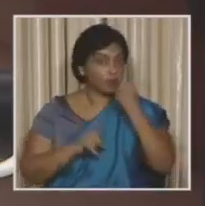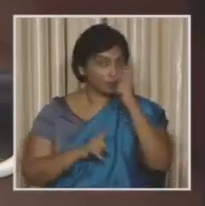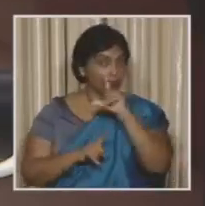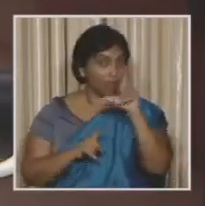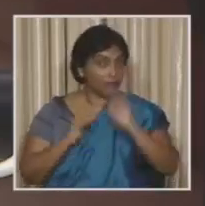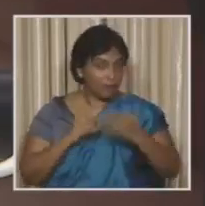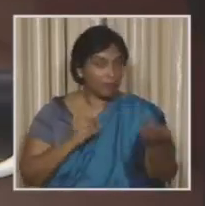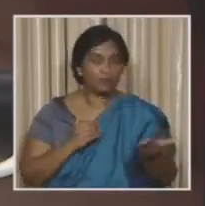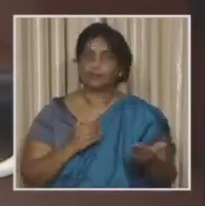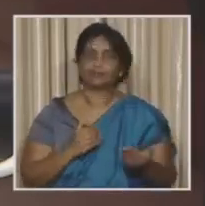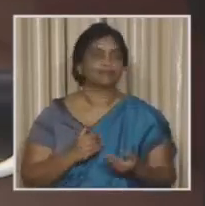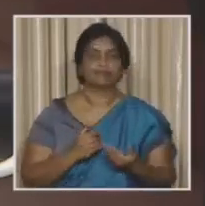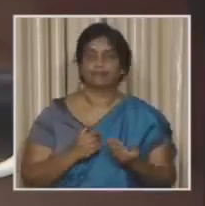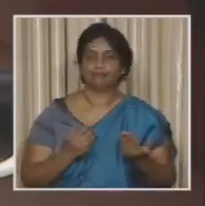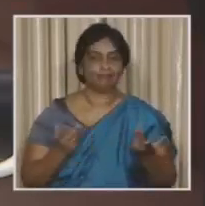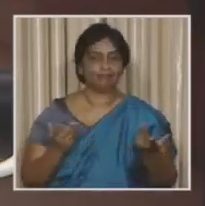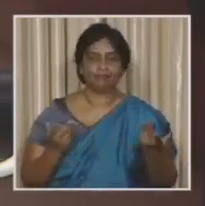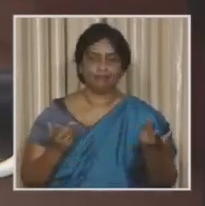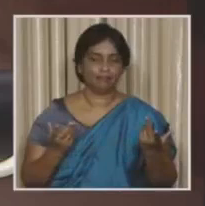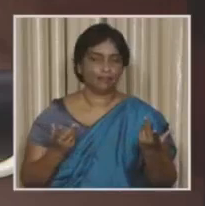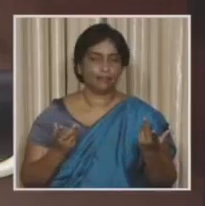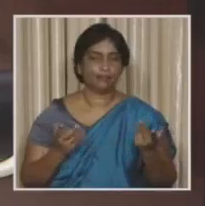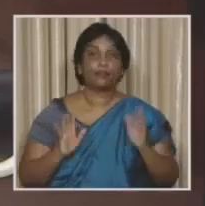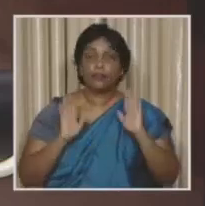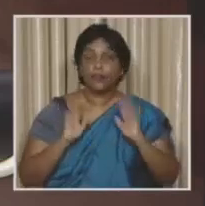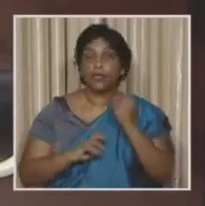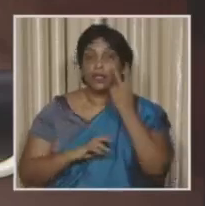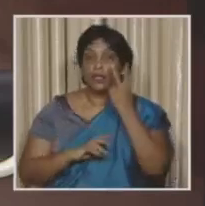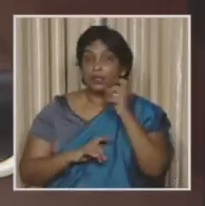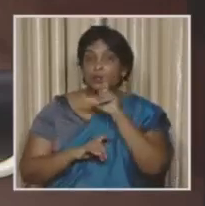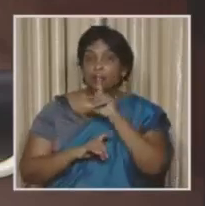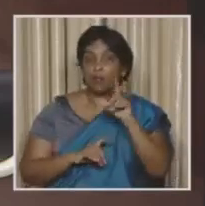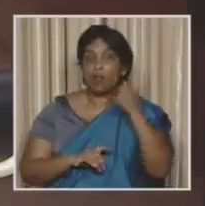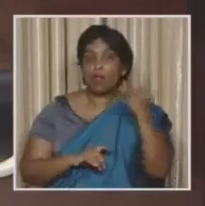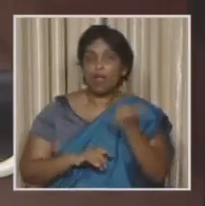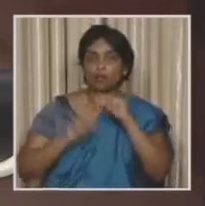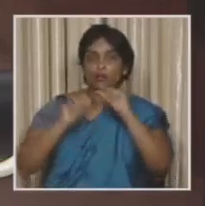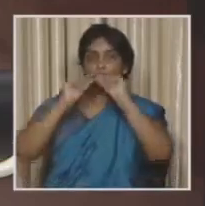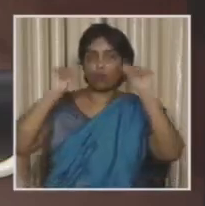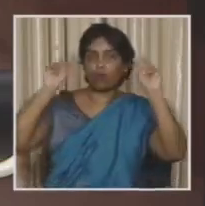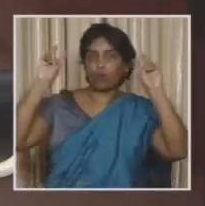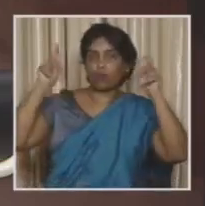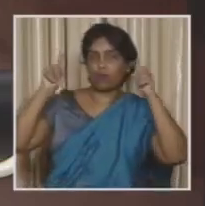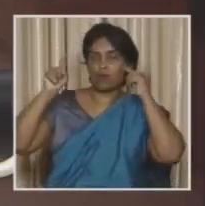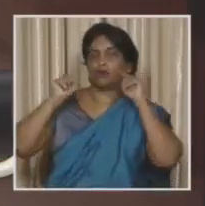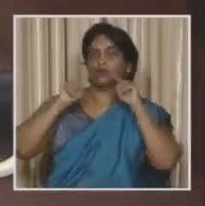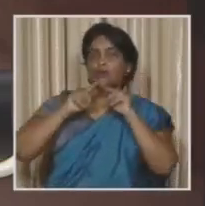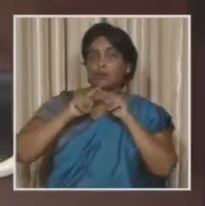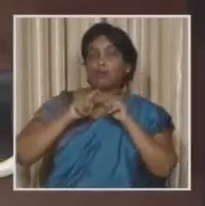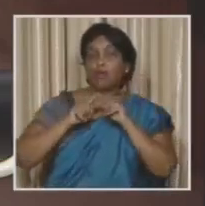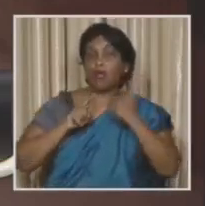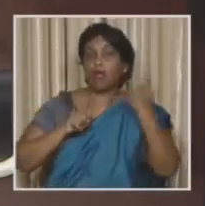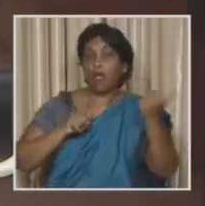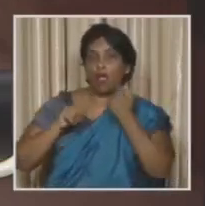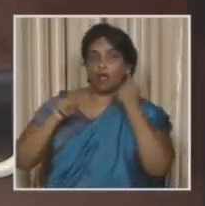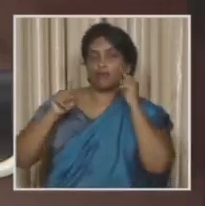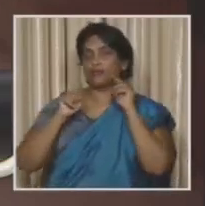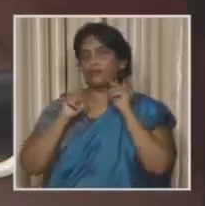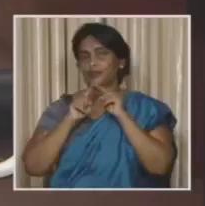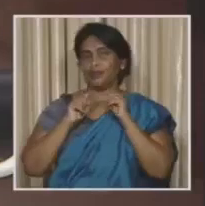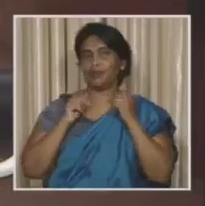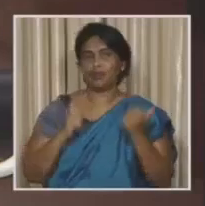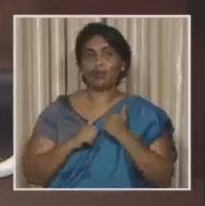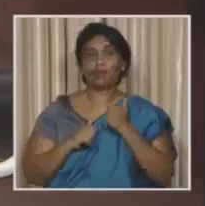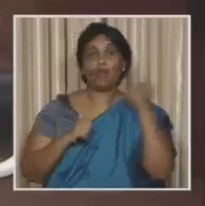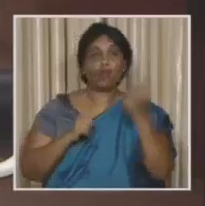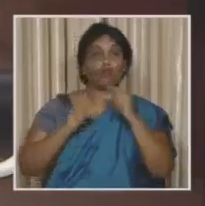2017 පස්සේ? නැහැ. හැබැයි 2017 වෙනකොට අලුත් මාතෘකාවක් එන්න පටන් ගත්තා. ඒ කියන්නේ අලුත් කොනක් අහු වුණා.